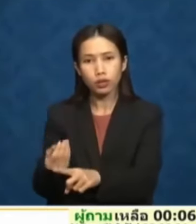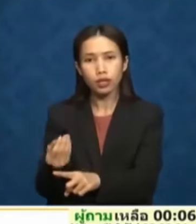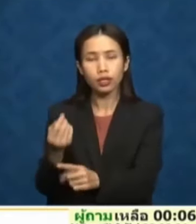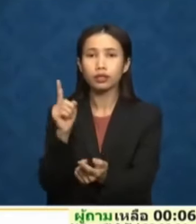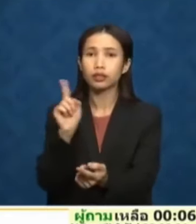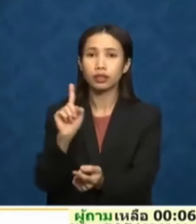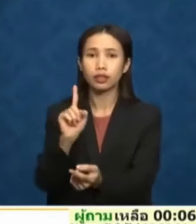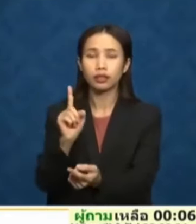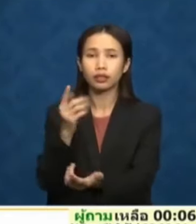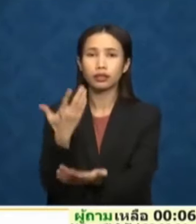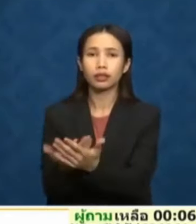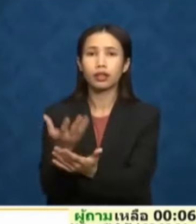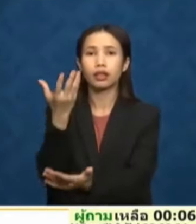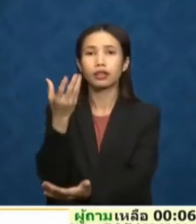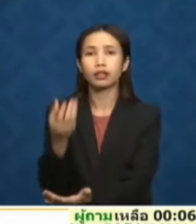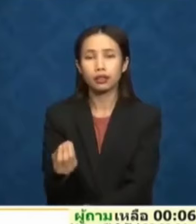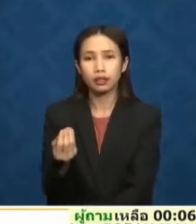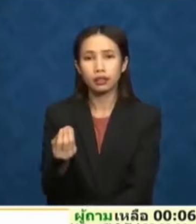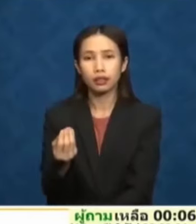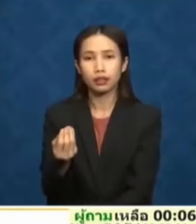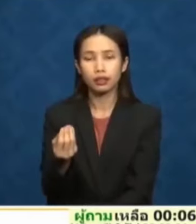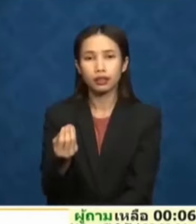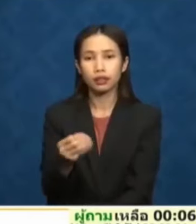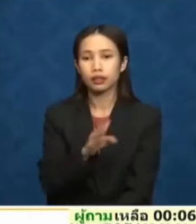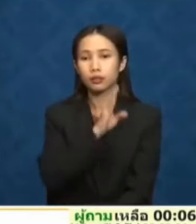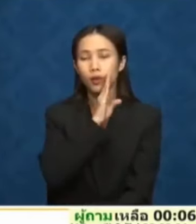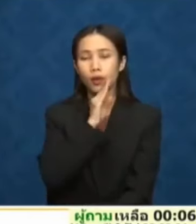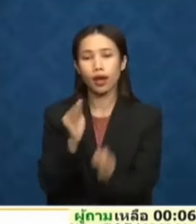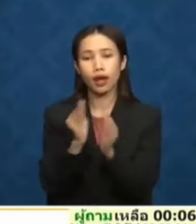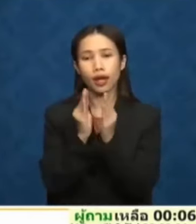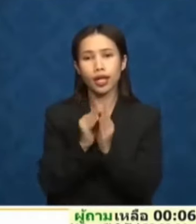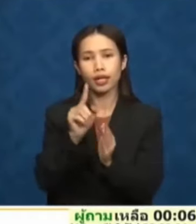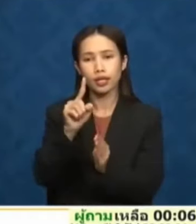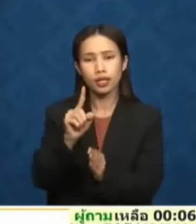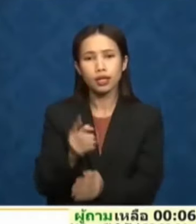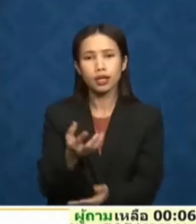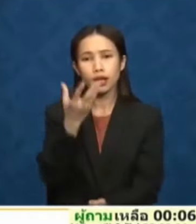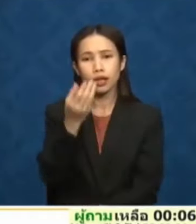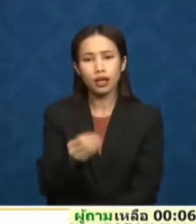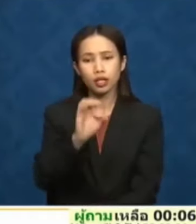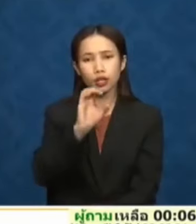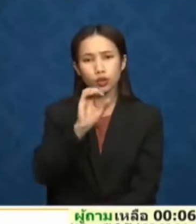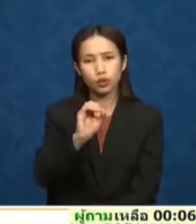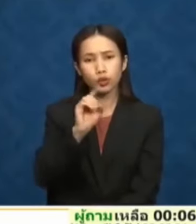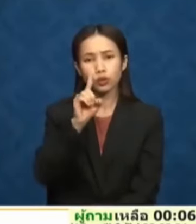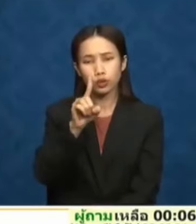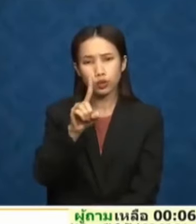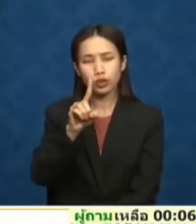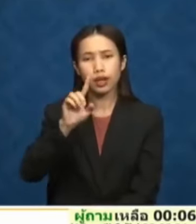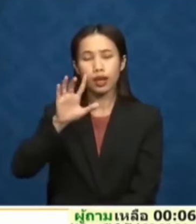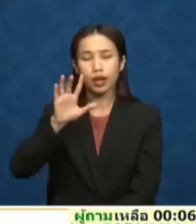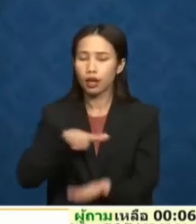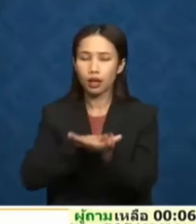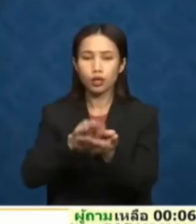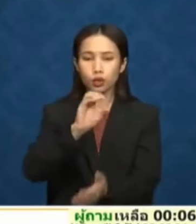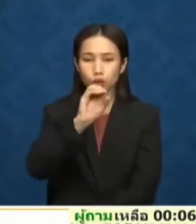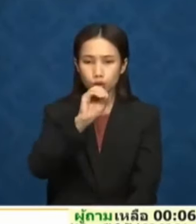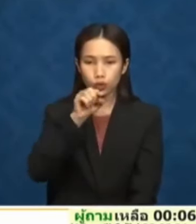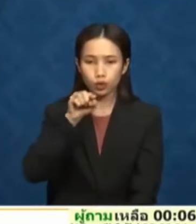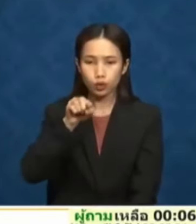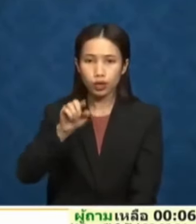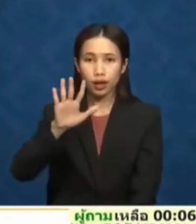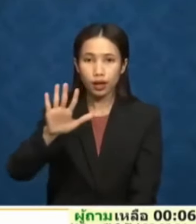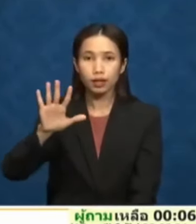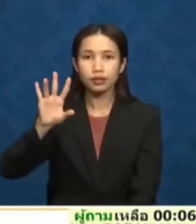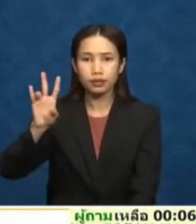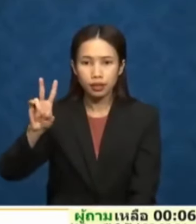เงินอยู่แค่จากพอย์ละ 1เหลือแค่ 0จุ 57เองครับมัน